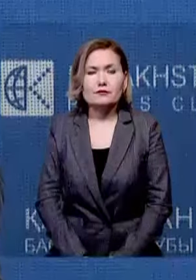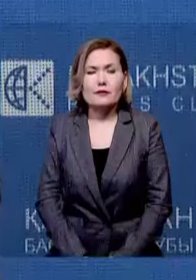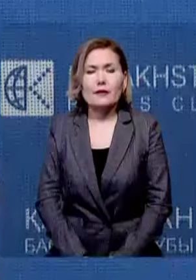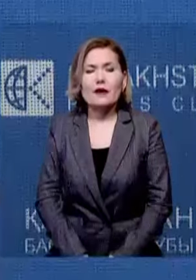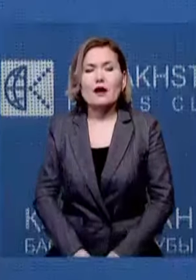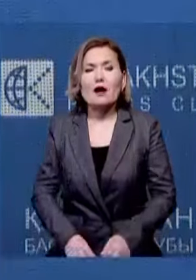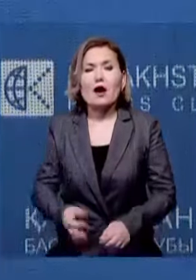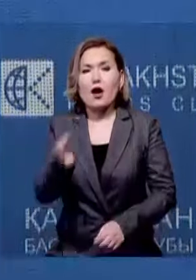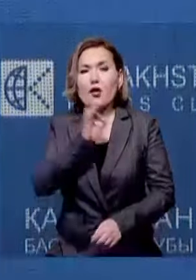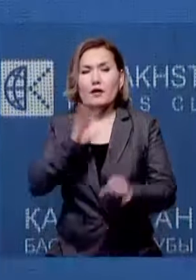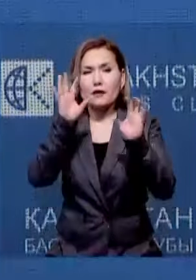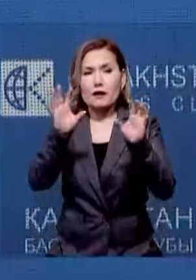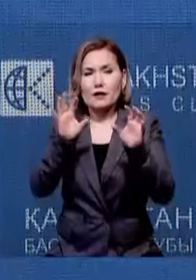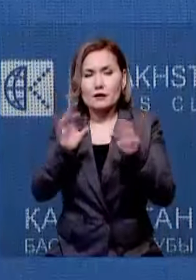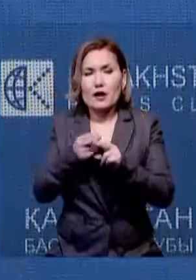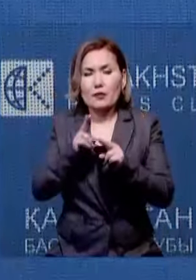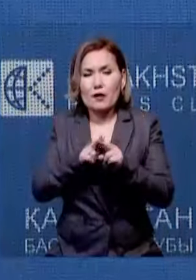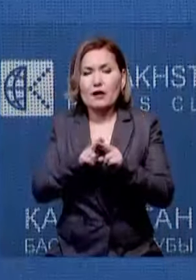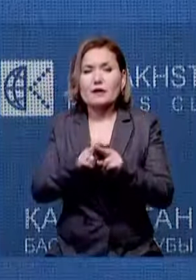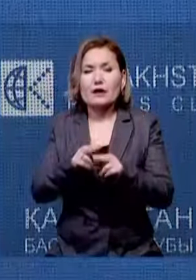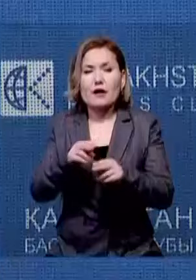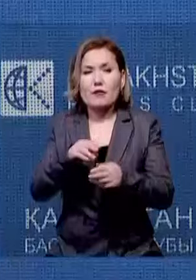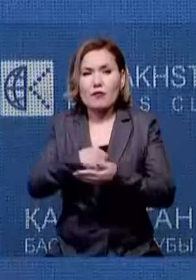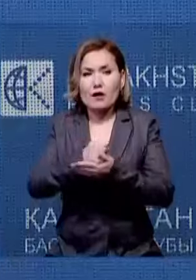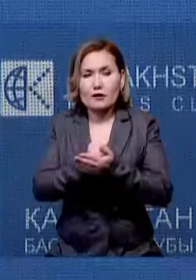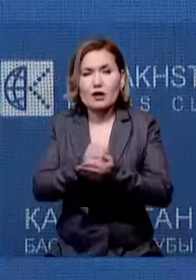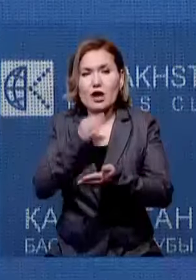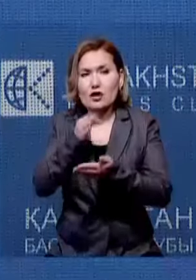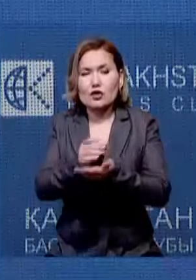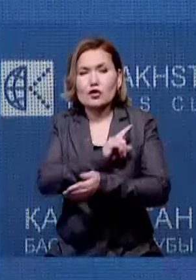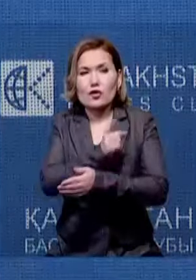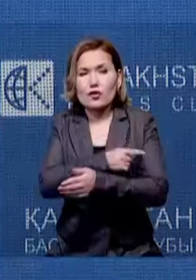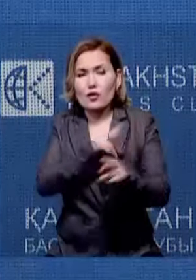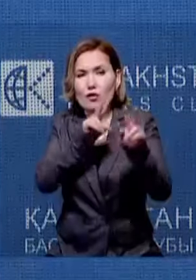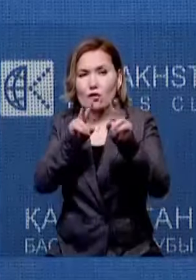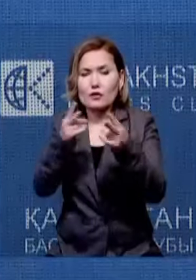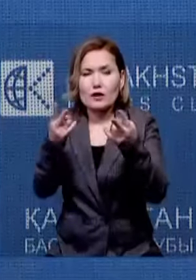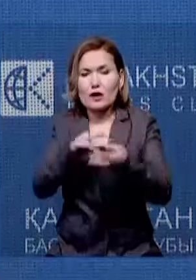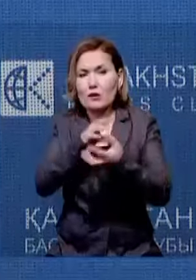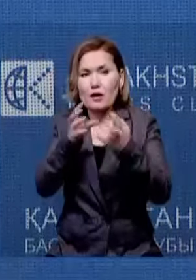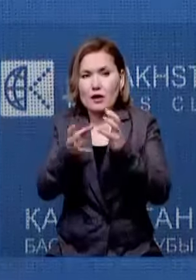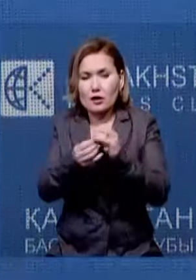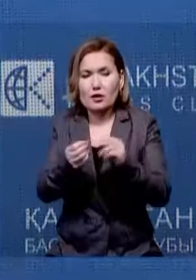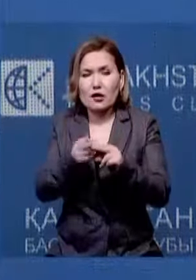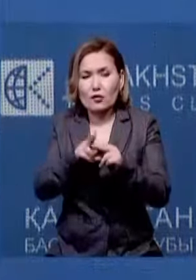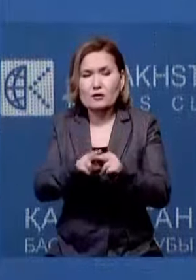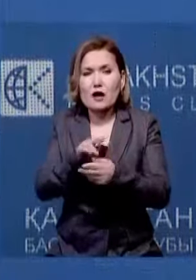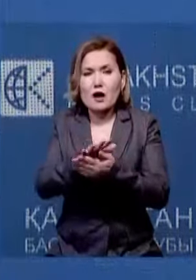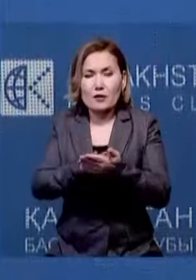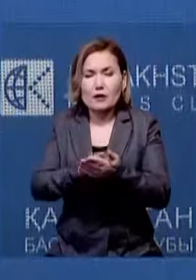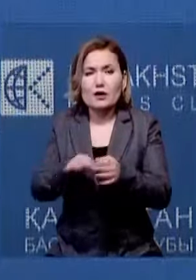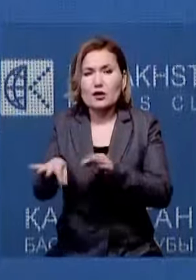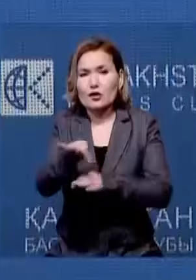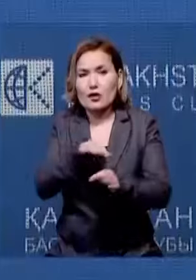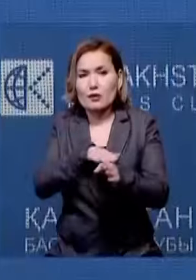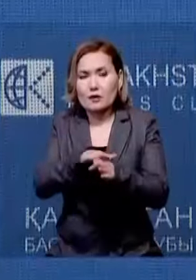Қолданыстағы заңнамада осы мәселемен айналысатын органдар тарапынан жауапкершілік пен бақылауды арттырудың жалпы тенденциясы ғана бар. Жоба